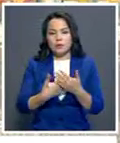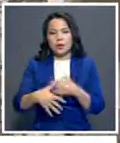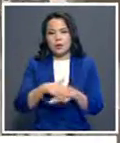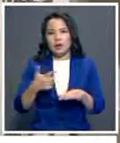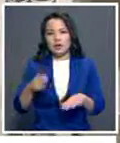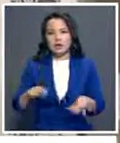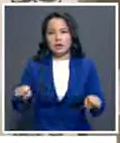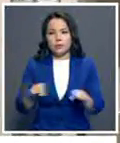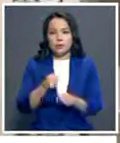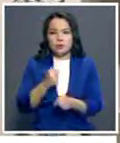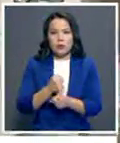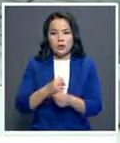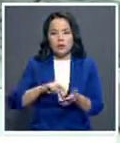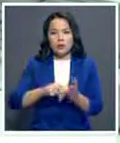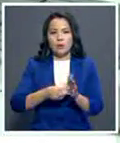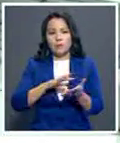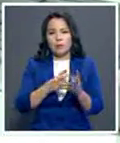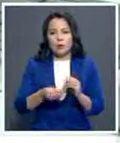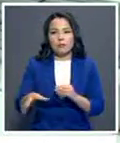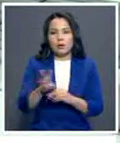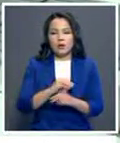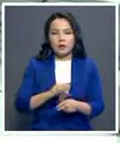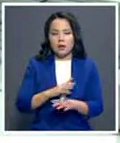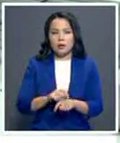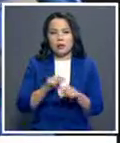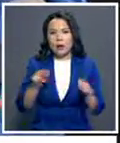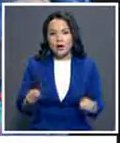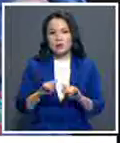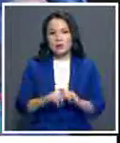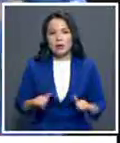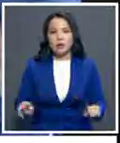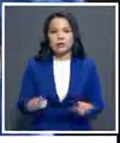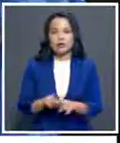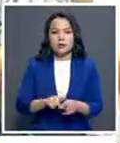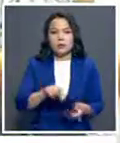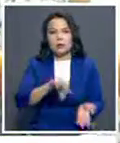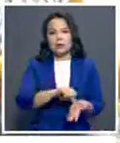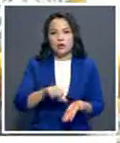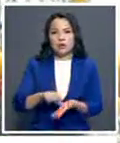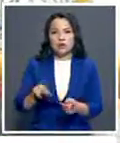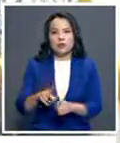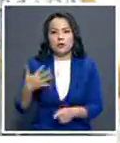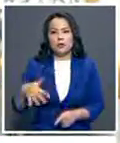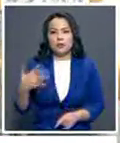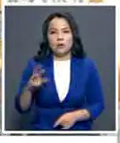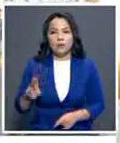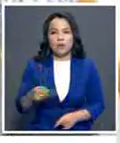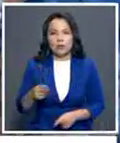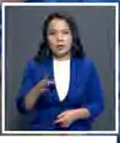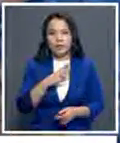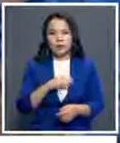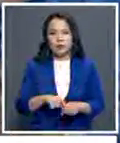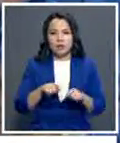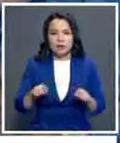метр газ айдалған. Жоспарланған барлық станция іске қосылса, магистральдың қуаттылығы бір жылда 55 миллиард текше метрге